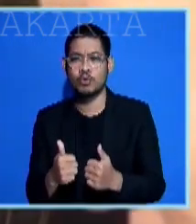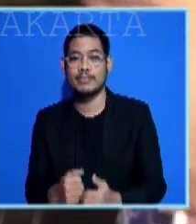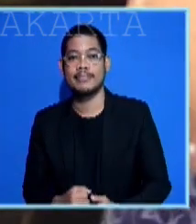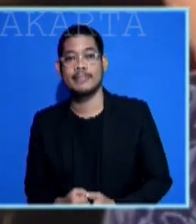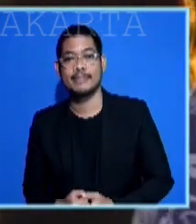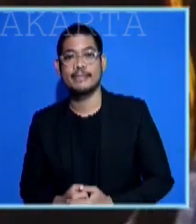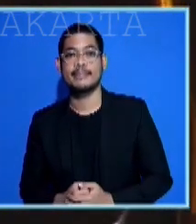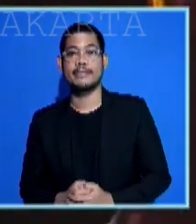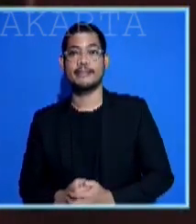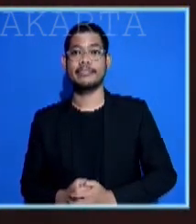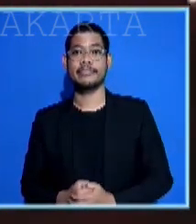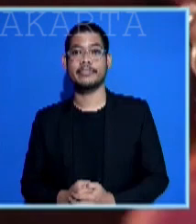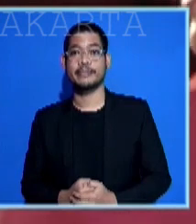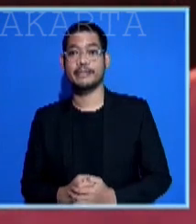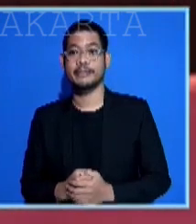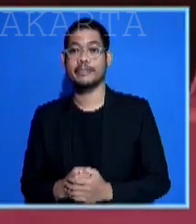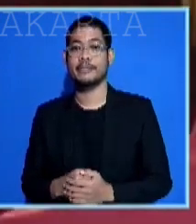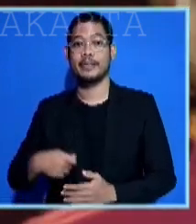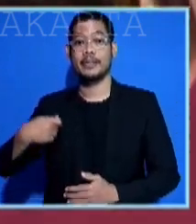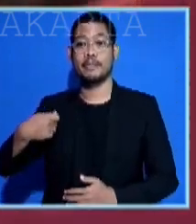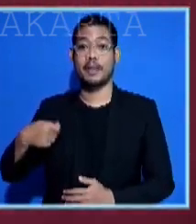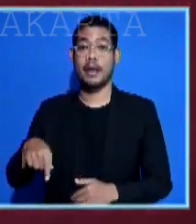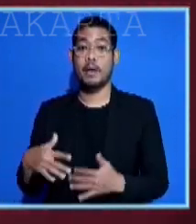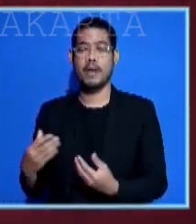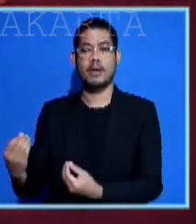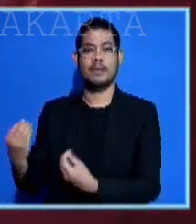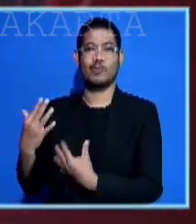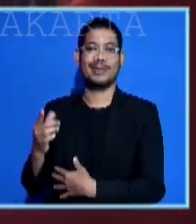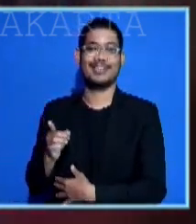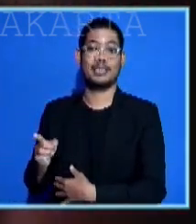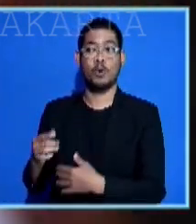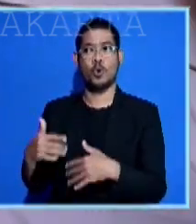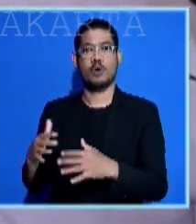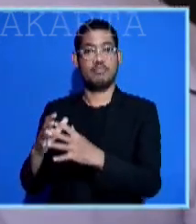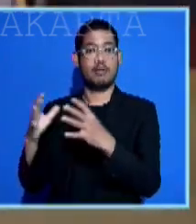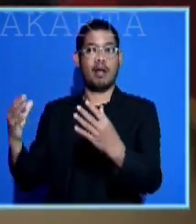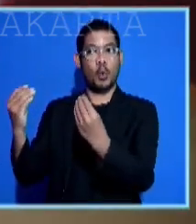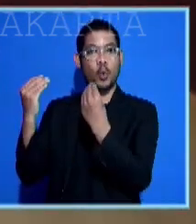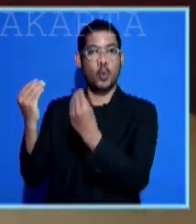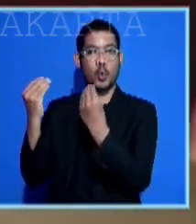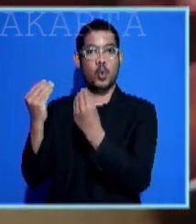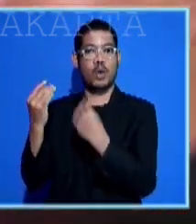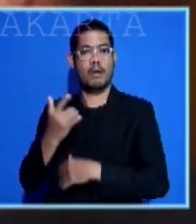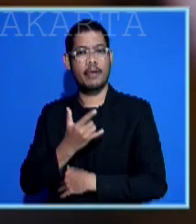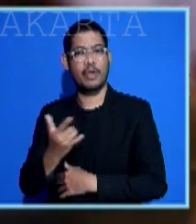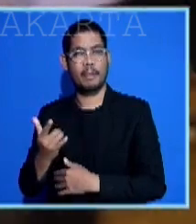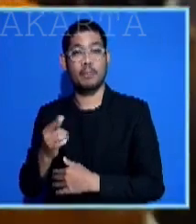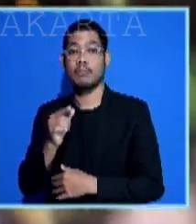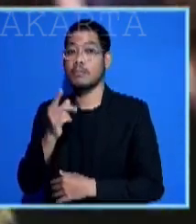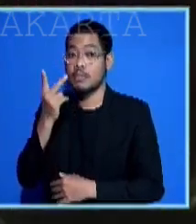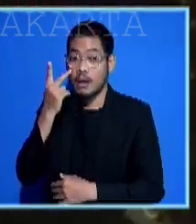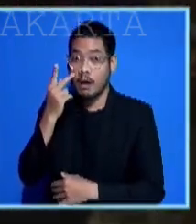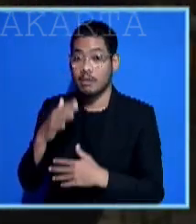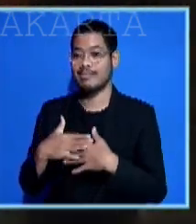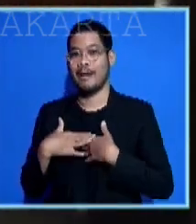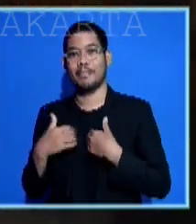Hadi Cahyanto juga mengungkapkan bahwa dirinya mendapatkan beberapa wejangan dari Sri Sultan seperti agar tetap menjaga keamanan dan kondusivitas